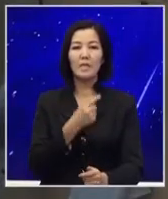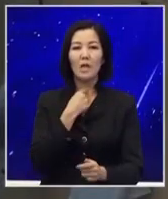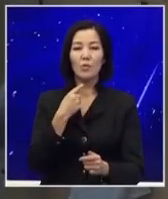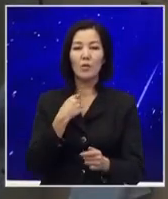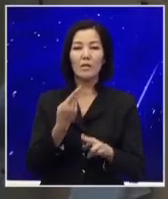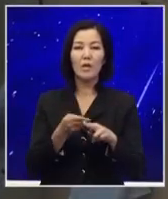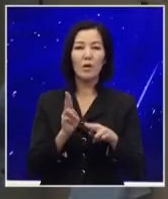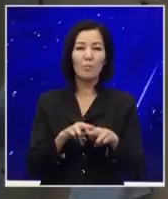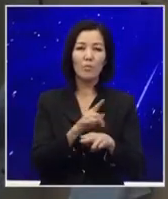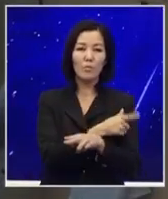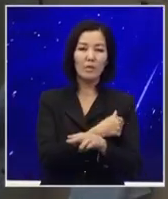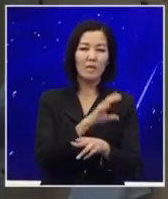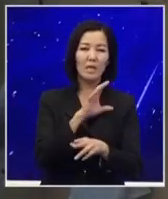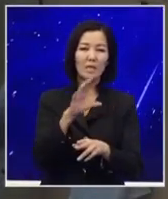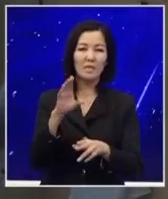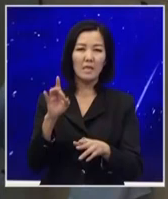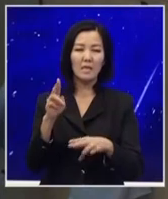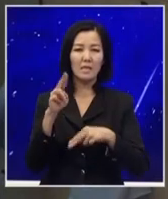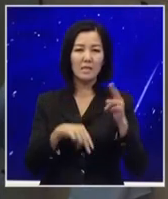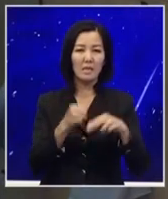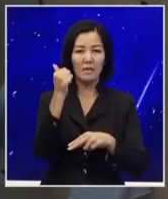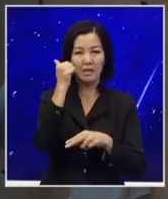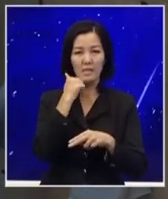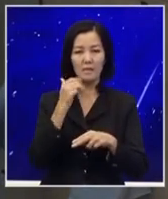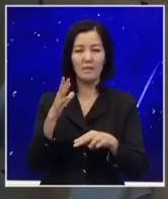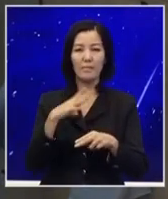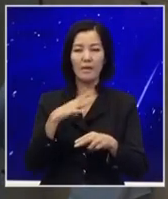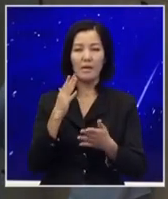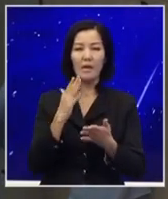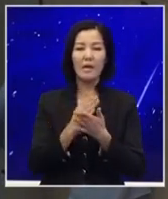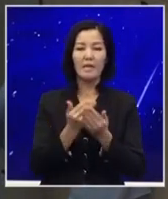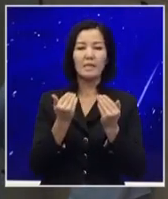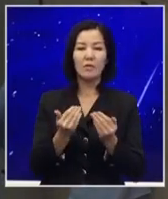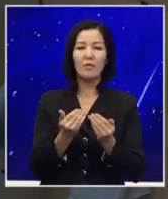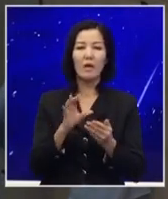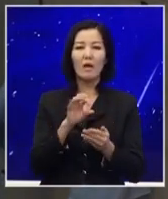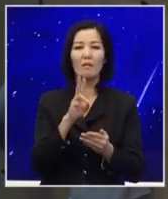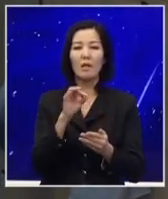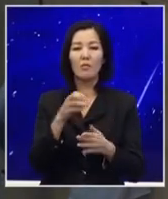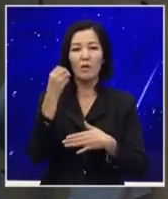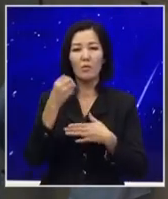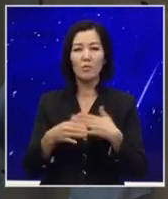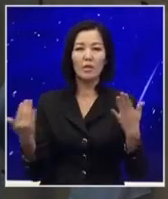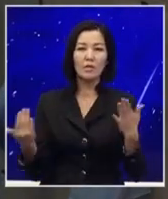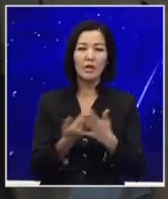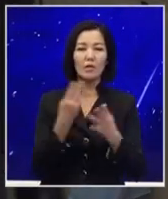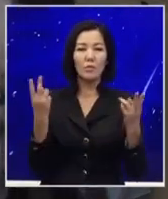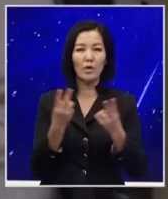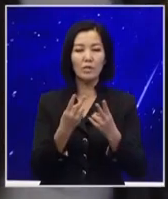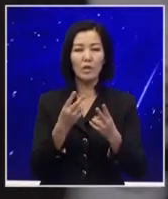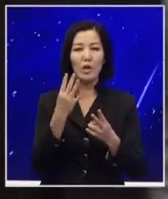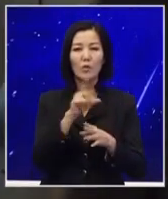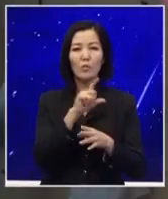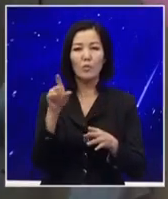Талдықорғандағы бұл емхана кеңес кезінде салынған. Ескіріп, тозығы жеткен жерлері жетерлік. Осы ретте онкологиялық орталықты жаңарту қажет. 4